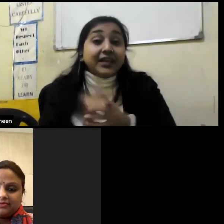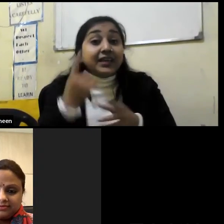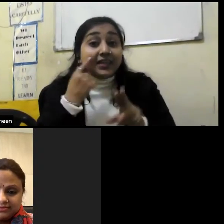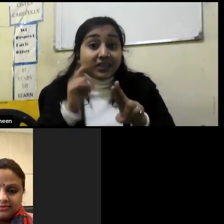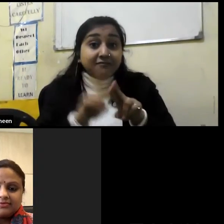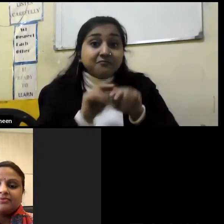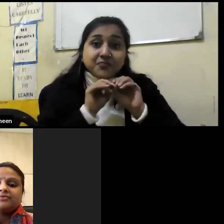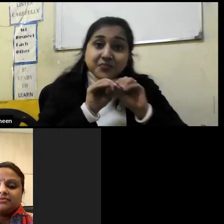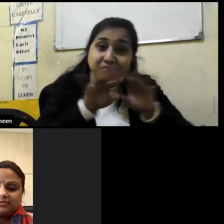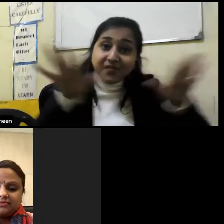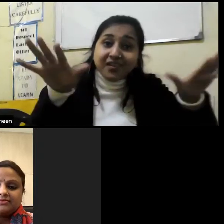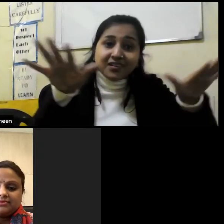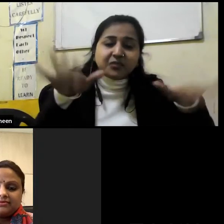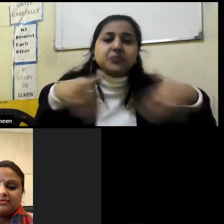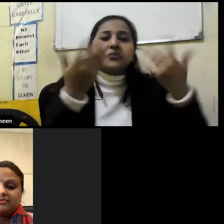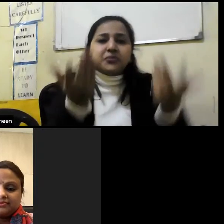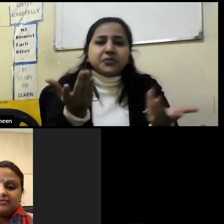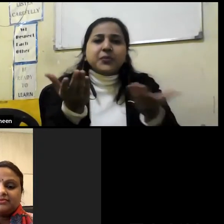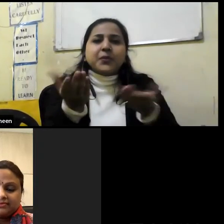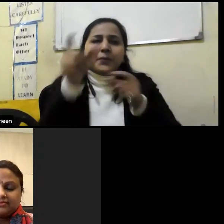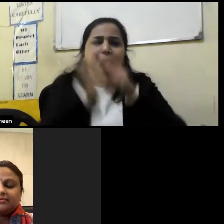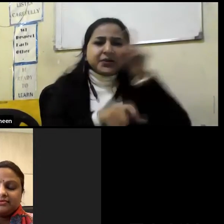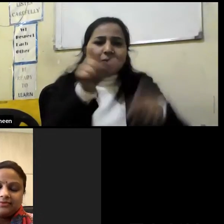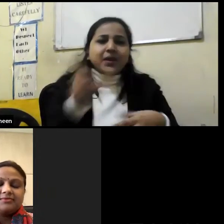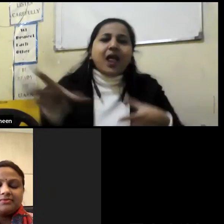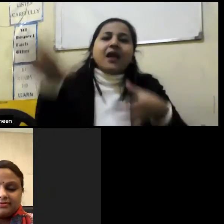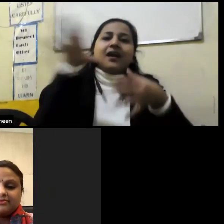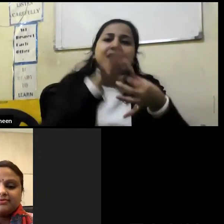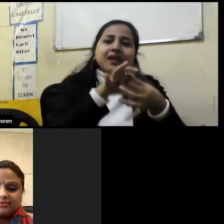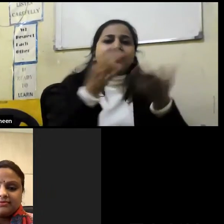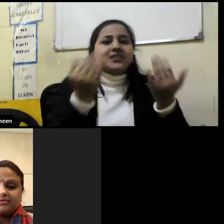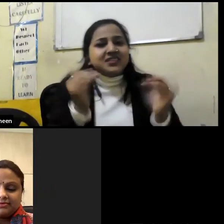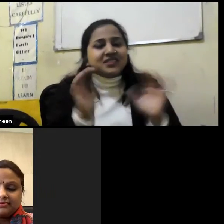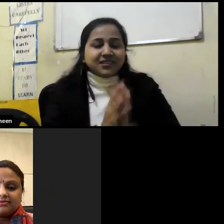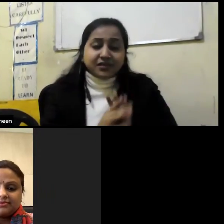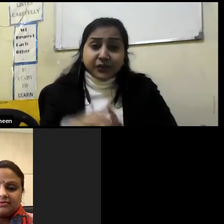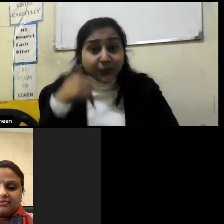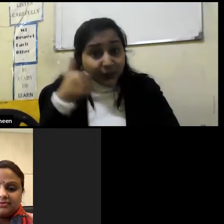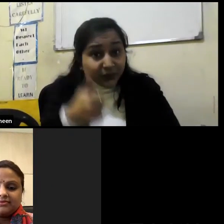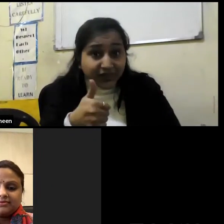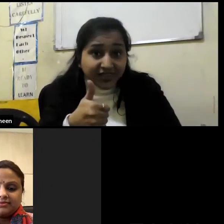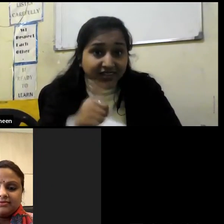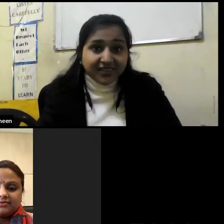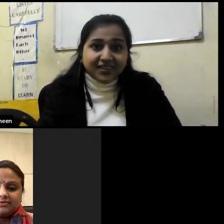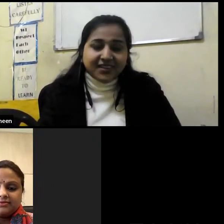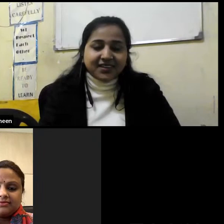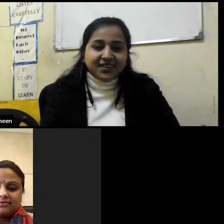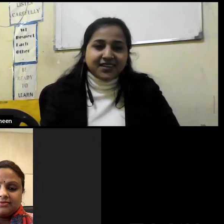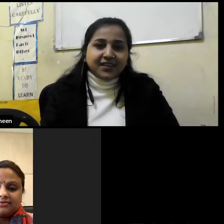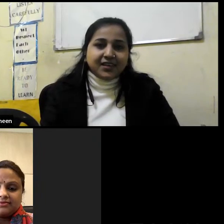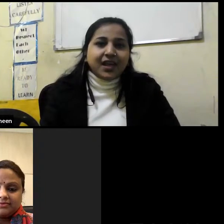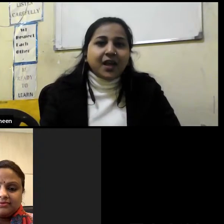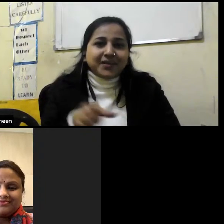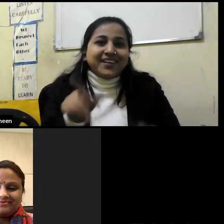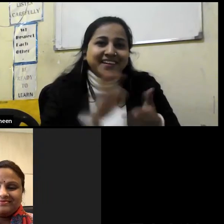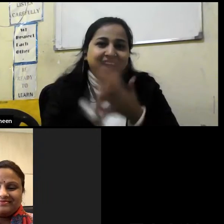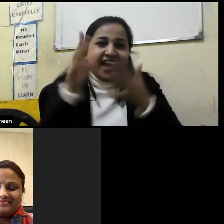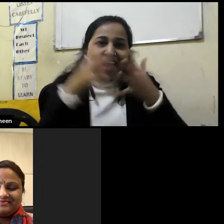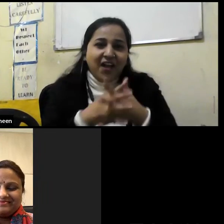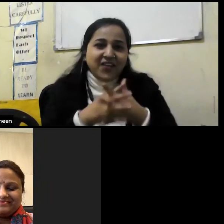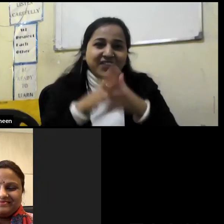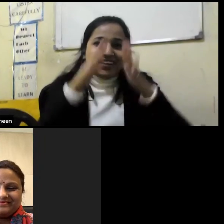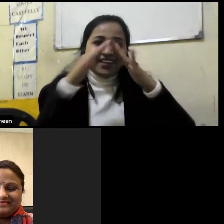होगा उनका, तो उस तरह से और लोग भी जुड़ेंगे. तो वो बड़ा अच्छा रहेगा आपके लिए, एक तरह से होमवर्क है. तो आप